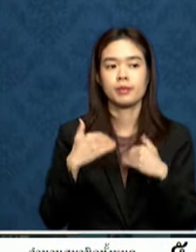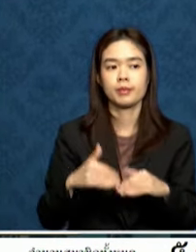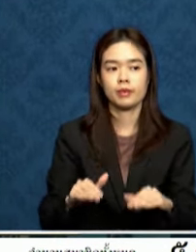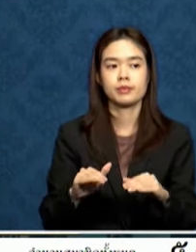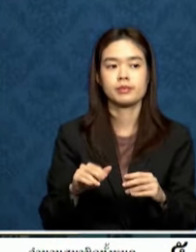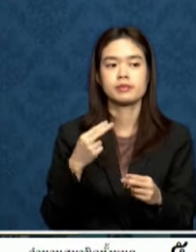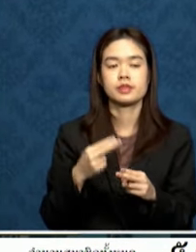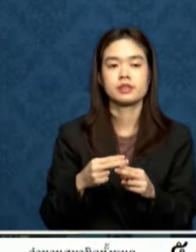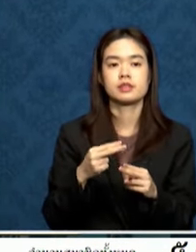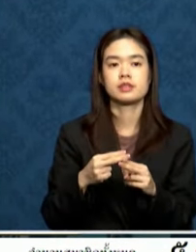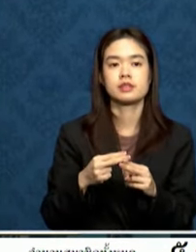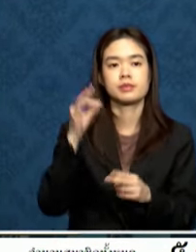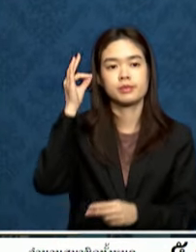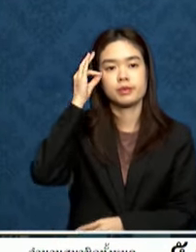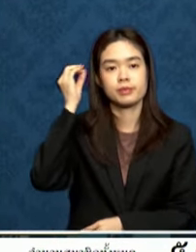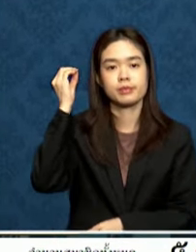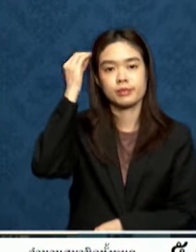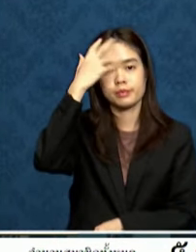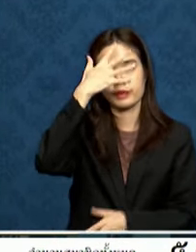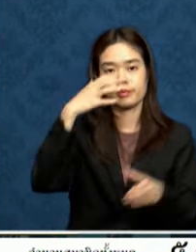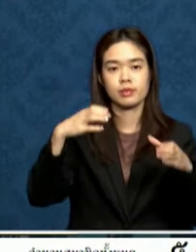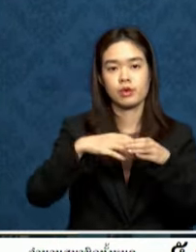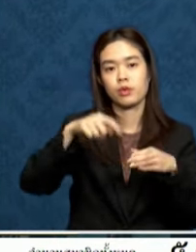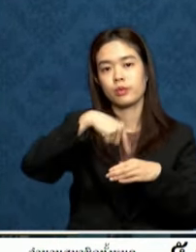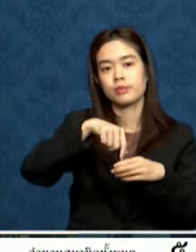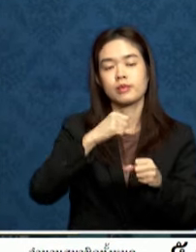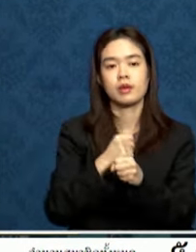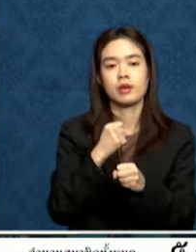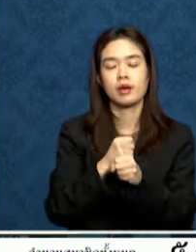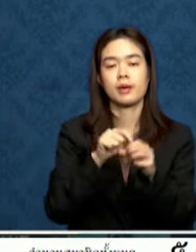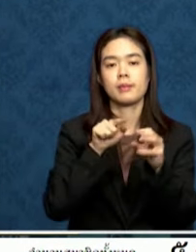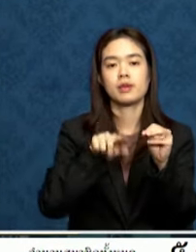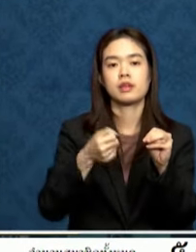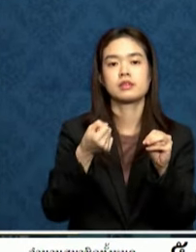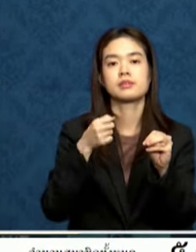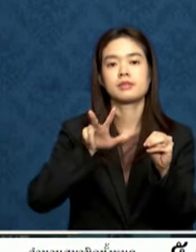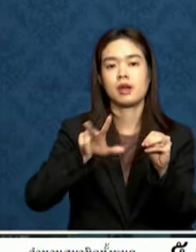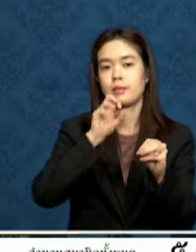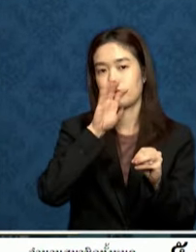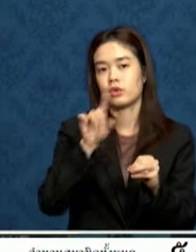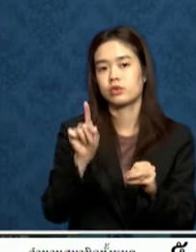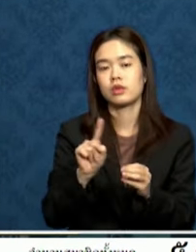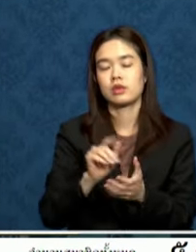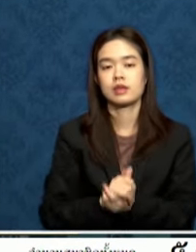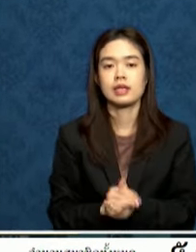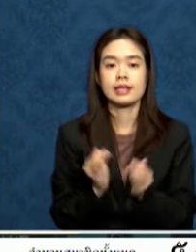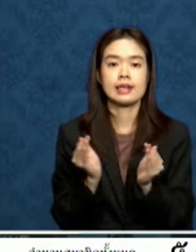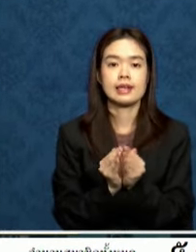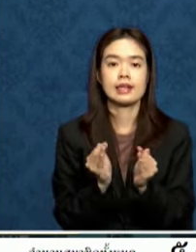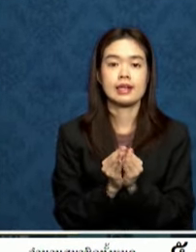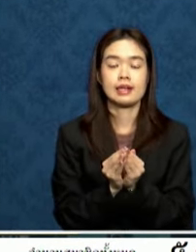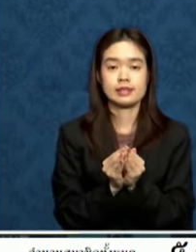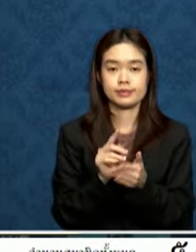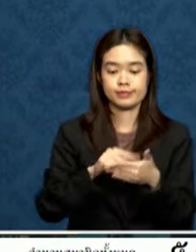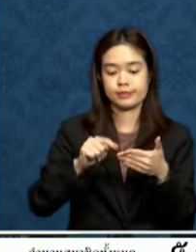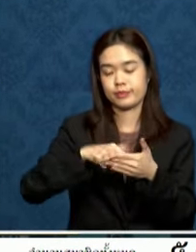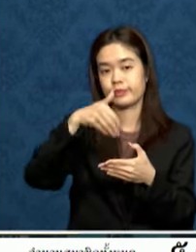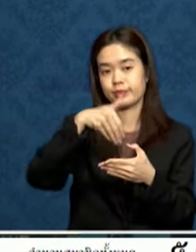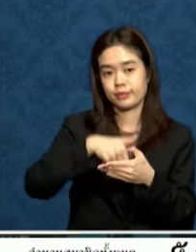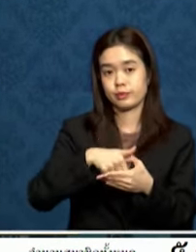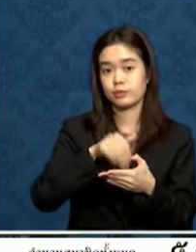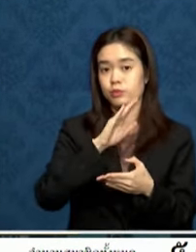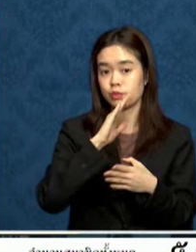พฤตและคณะครับท่านประธานครับมาตรา 13เขียนไว้ว่าการออกเสียงที่จะถือว่ามีข้อ